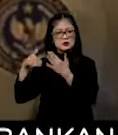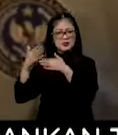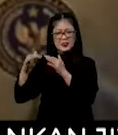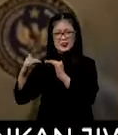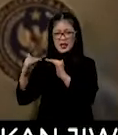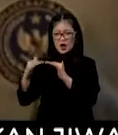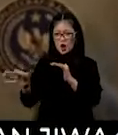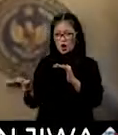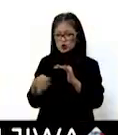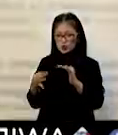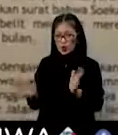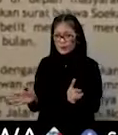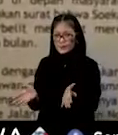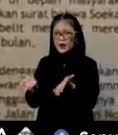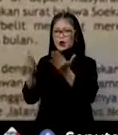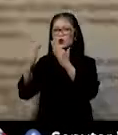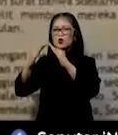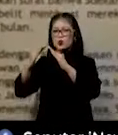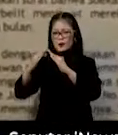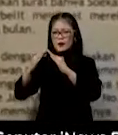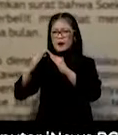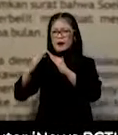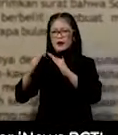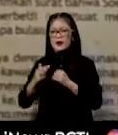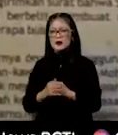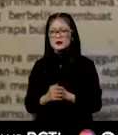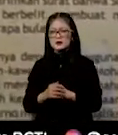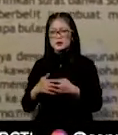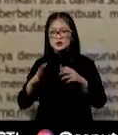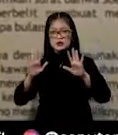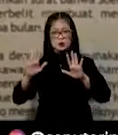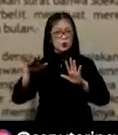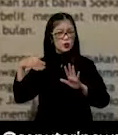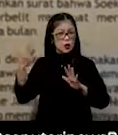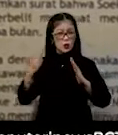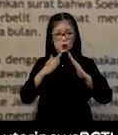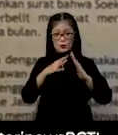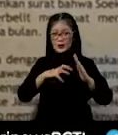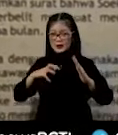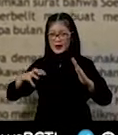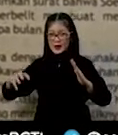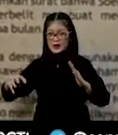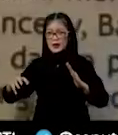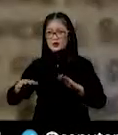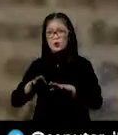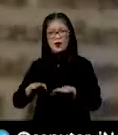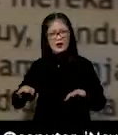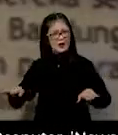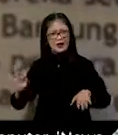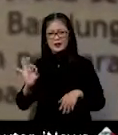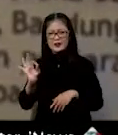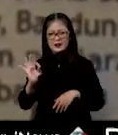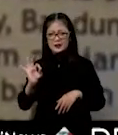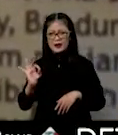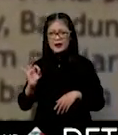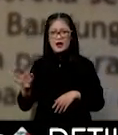dibangunlah seperti ini. Selama 10 tahun berumah tangga, Ibu Inggit dan Soekarno tidak memiliki anak. Mereka kemudian mengangkat